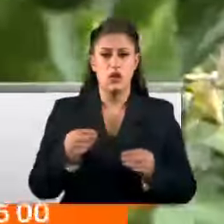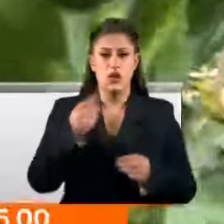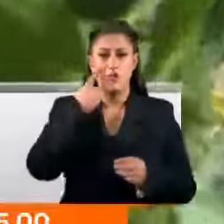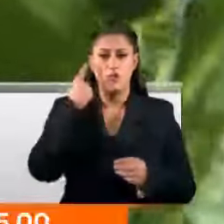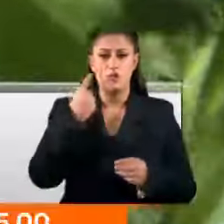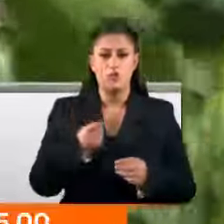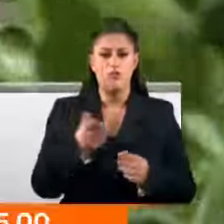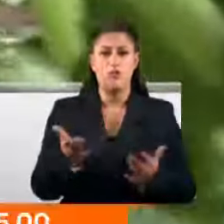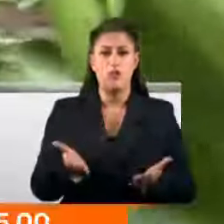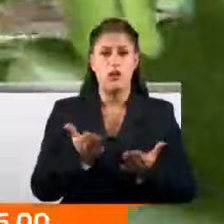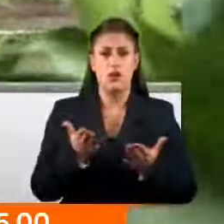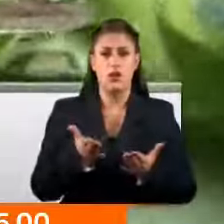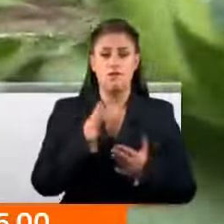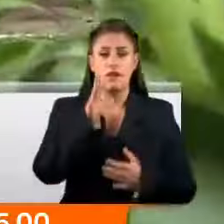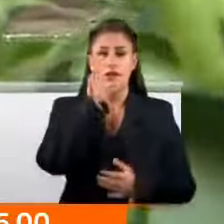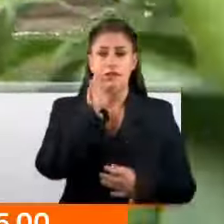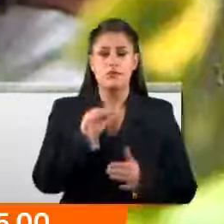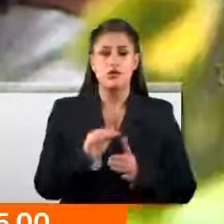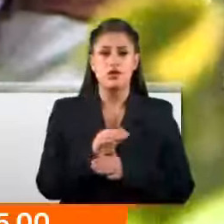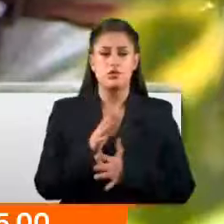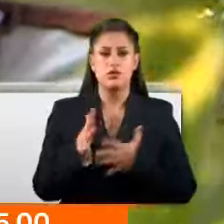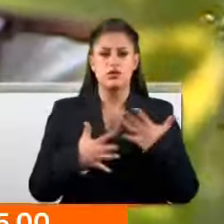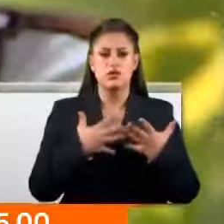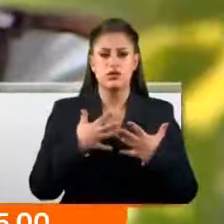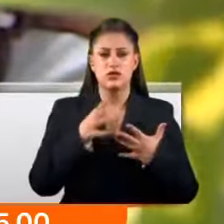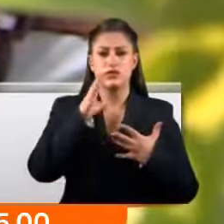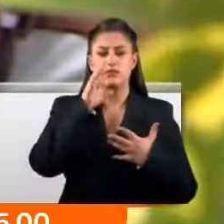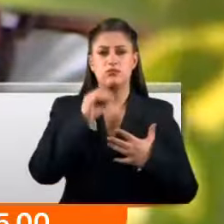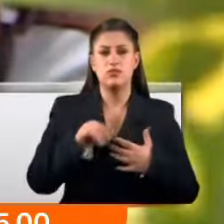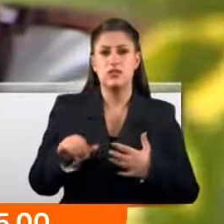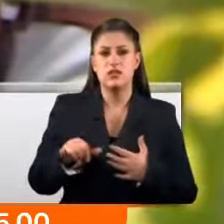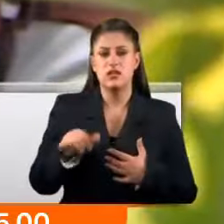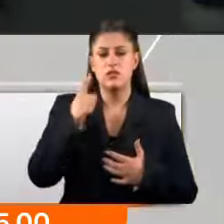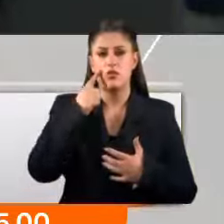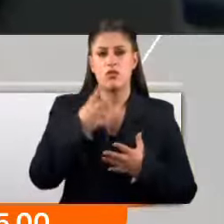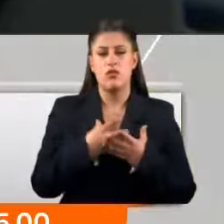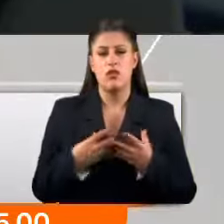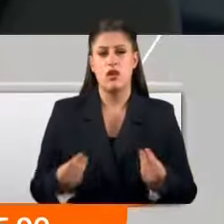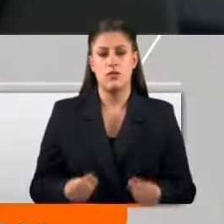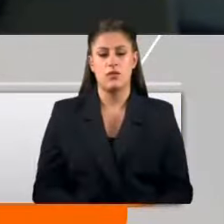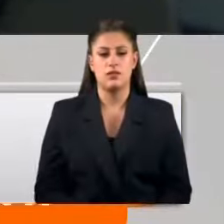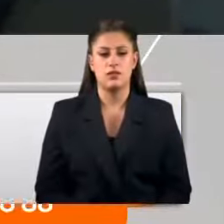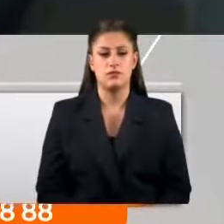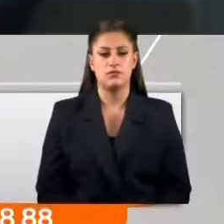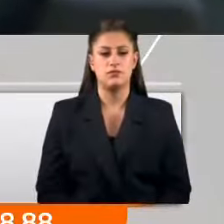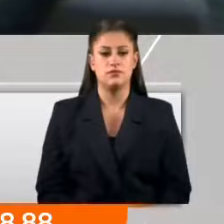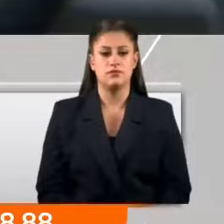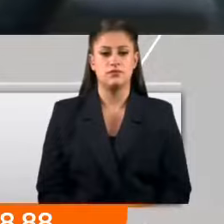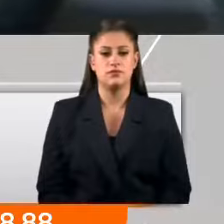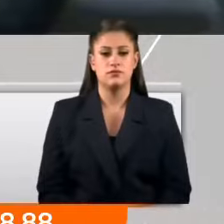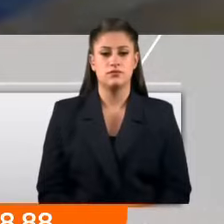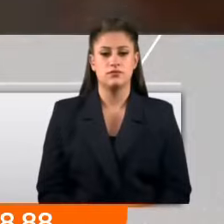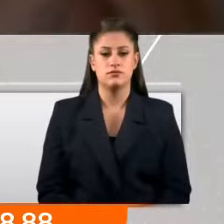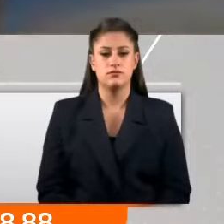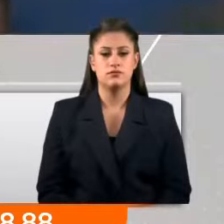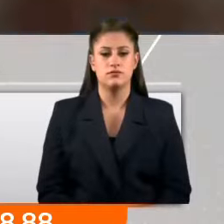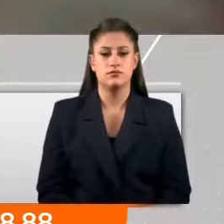hafifi. Çünkü kimi yaşama sevincini, kimi yakınlarını kaybetti. Tahmini ne kadar kaybettin? 15 milyonum